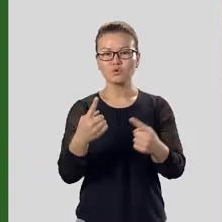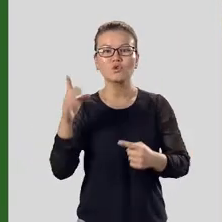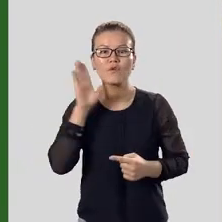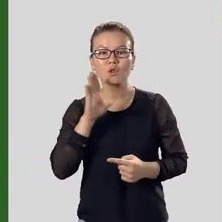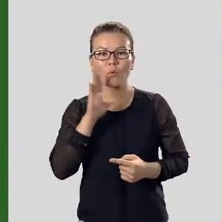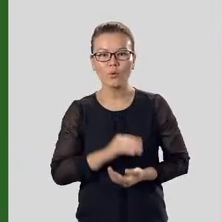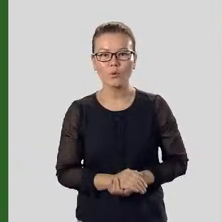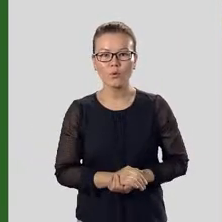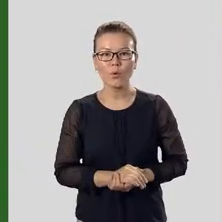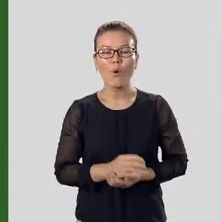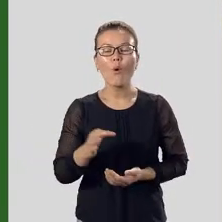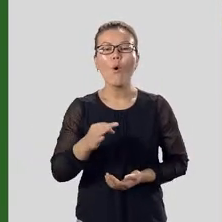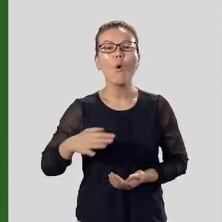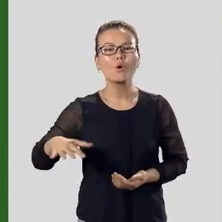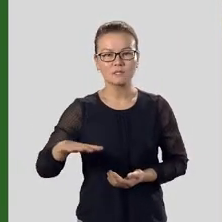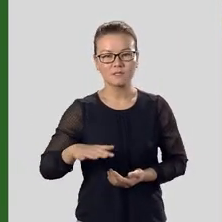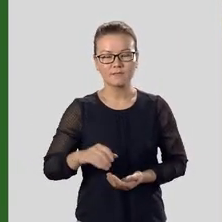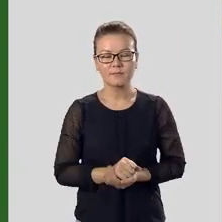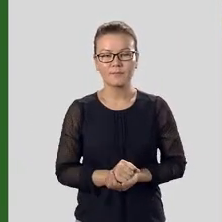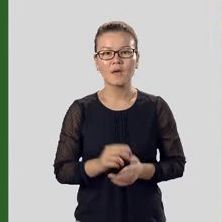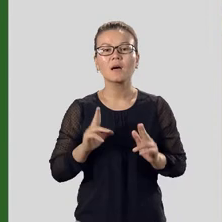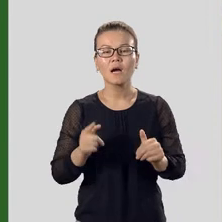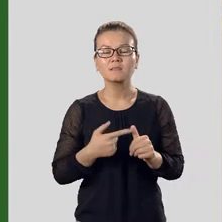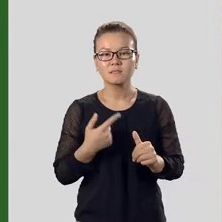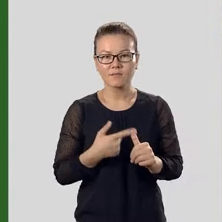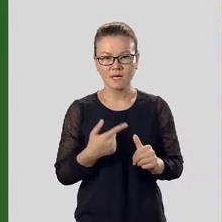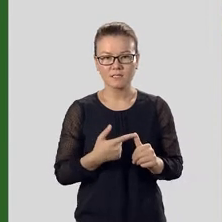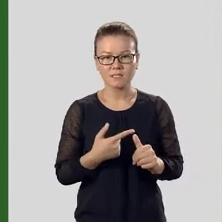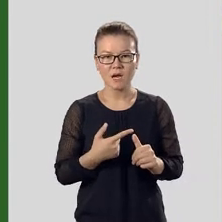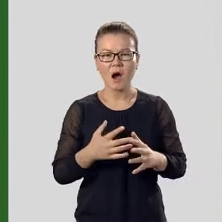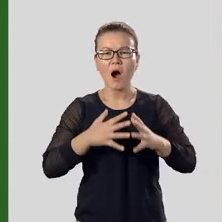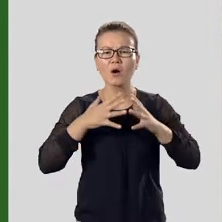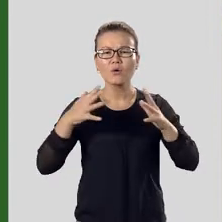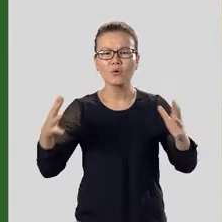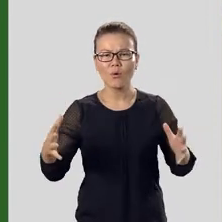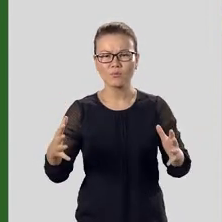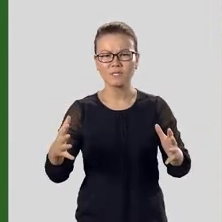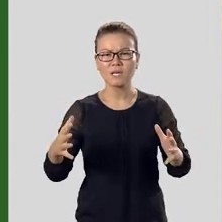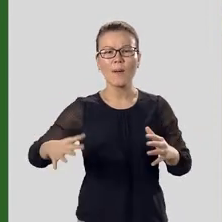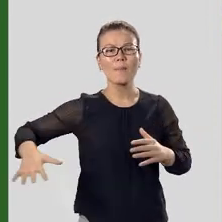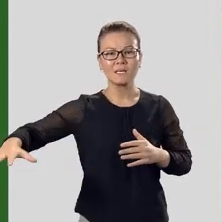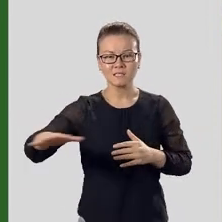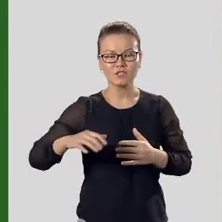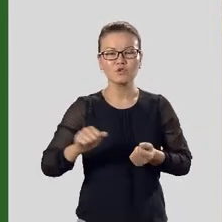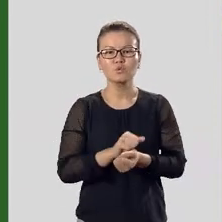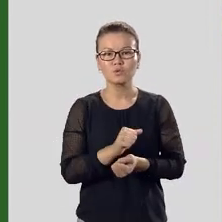водой? Остров. Как называется огромный массив